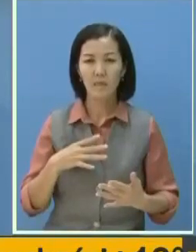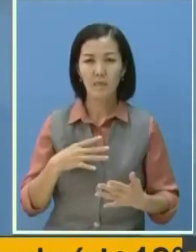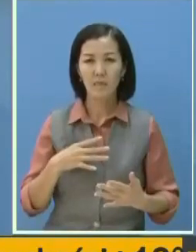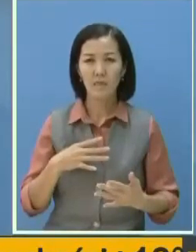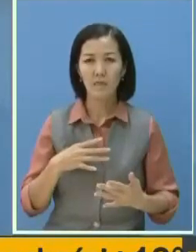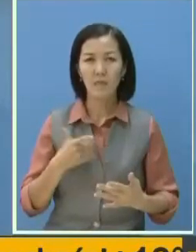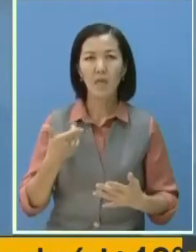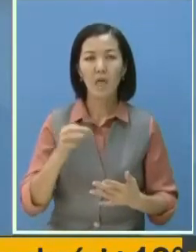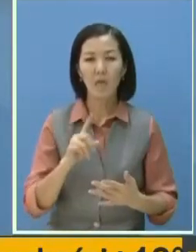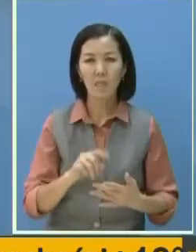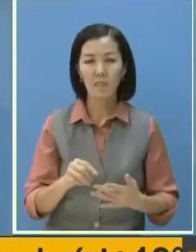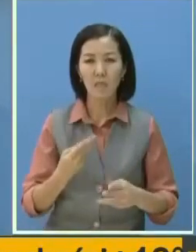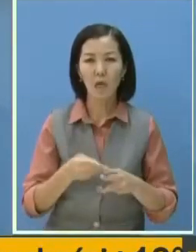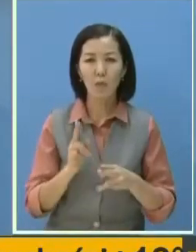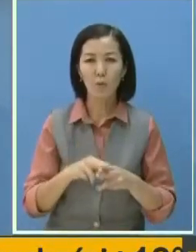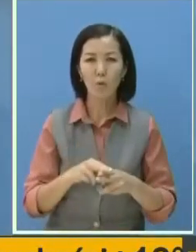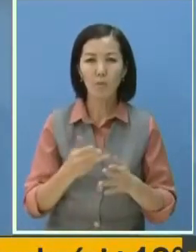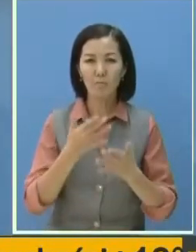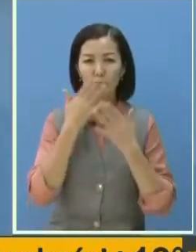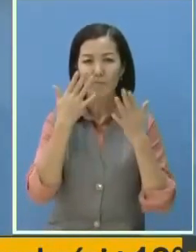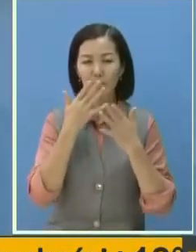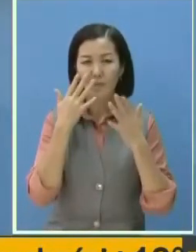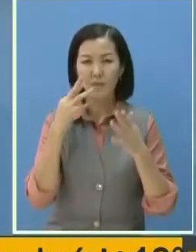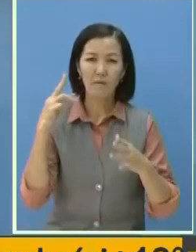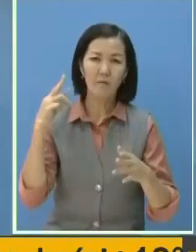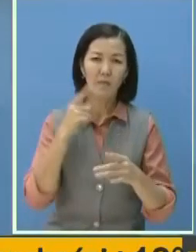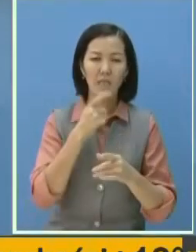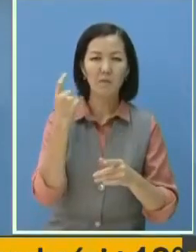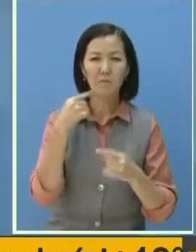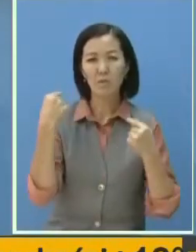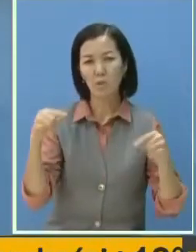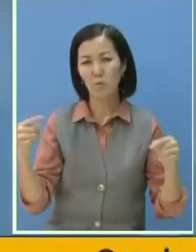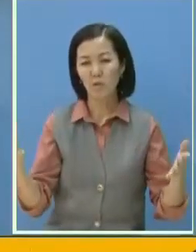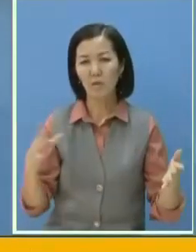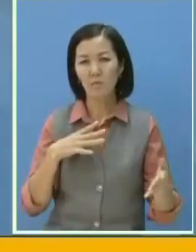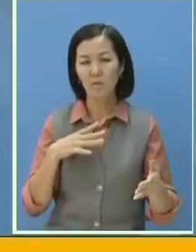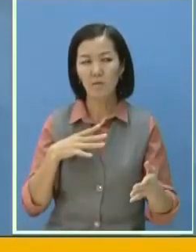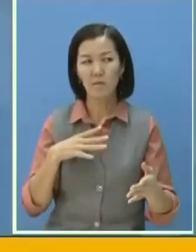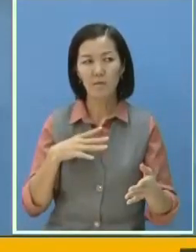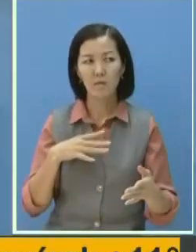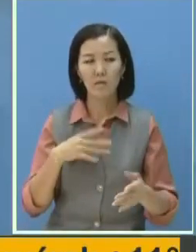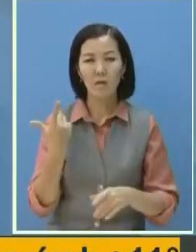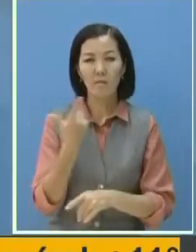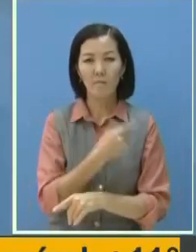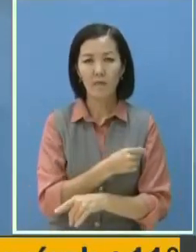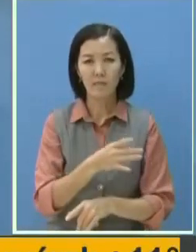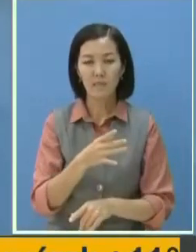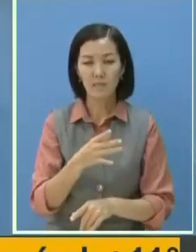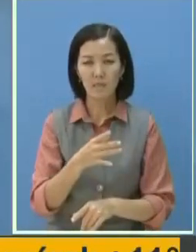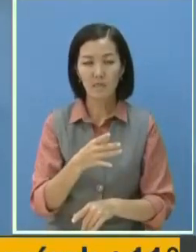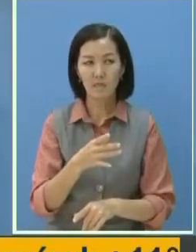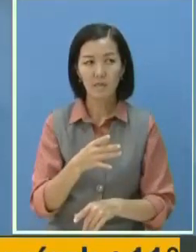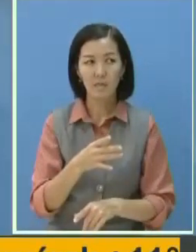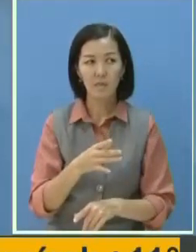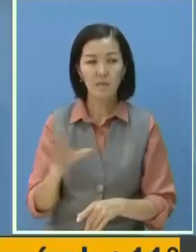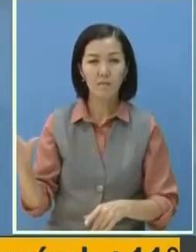Какой-то там газ, который распыляется на нас сверху, или другие какие-то химические вещества. А вакцина, то, что самое,